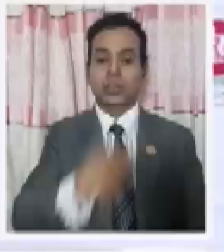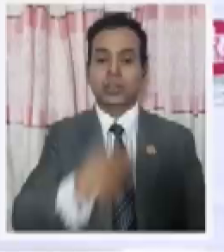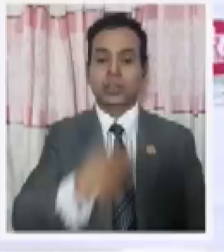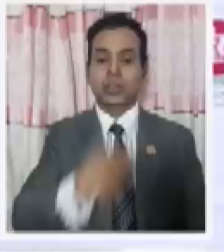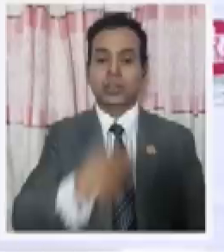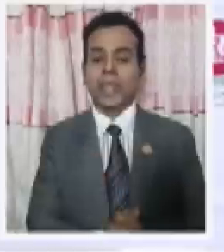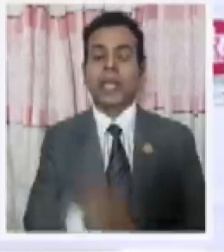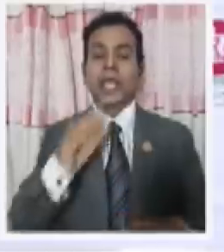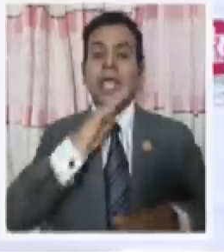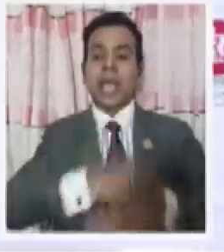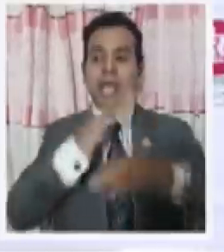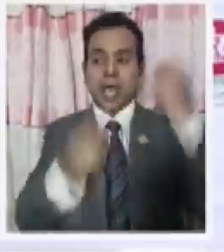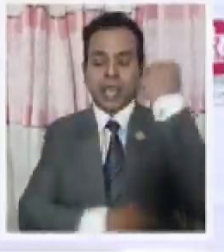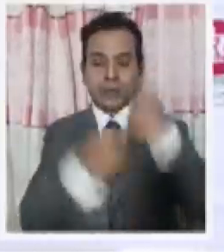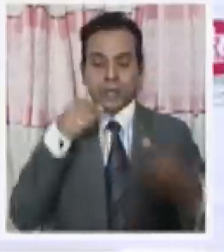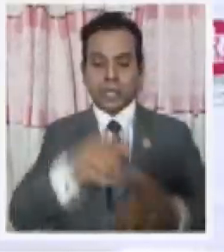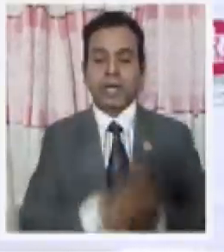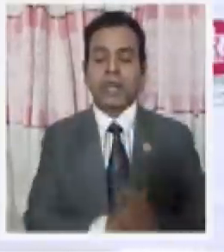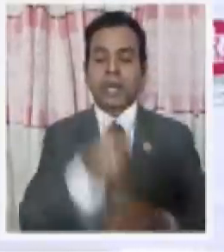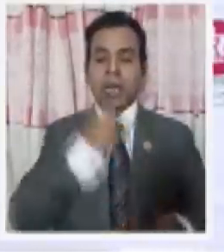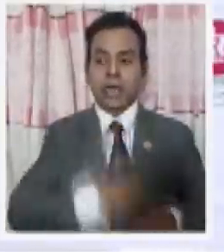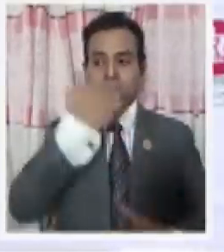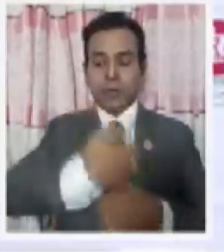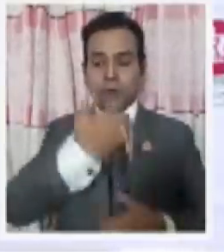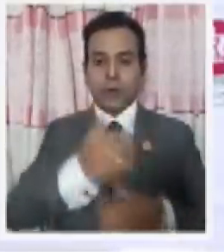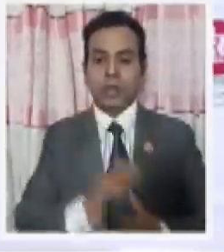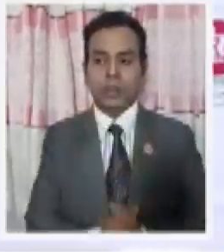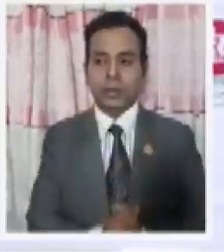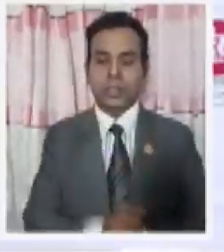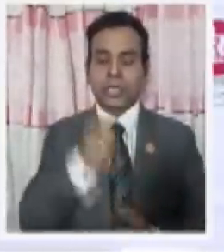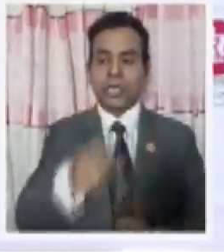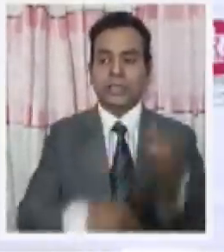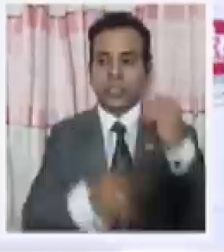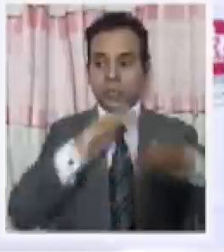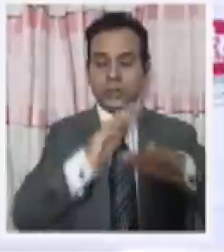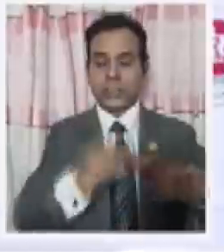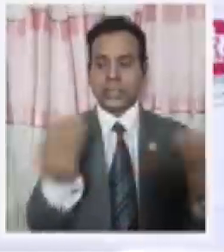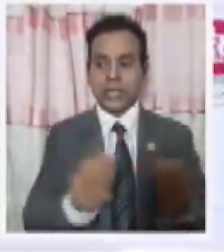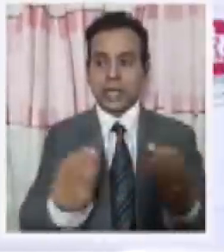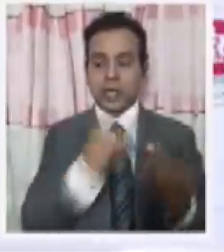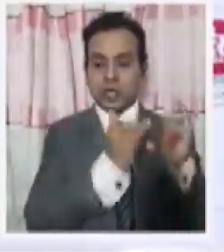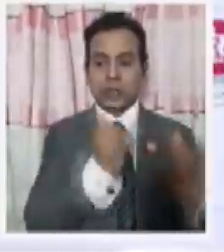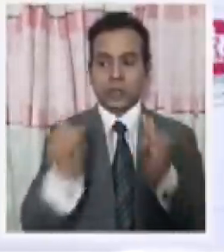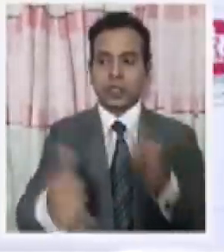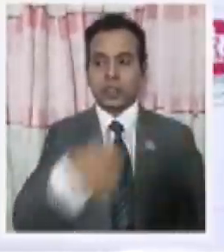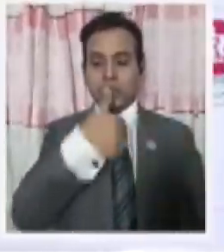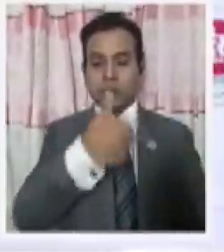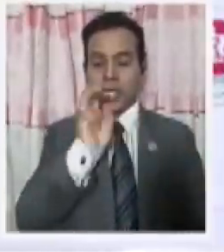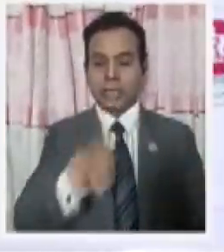4,254টি। ঢাকা মহানগরীতে আইসিইউর সংখ্যা 142টি, ভর্তি আছেন রোগী 87 জন এবং খালি আছে